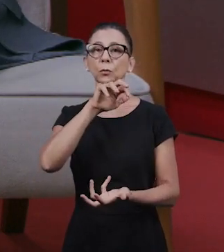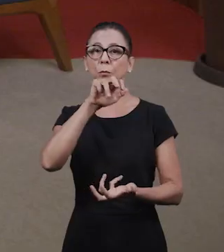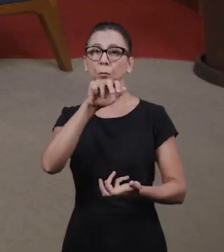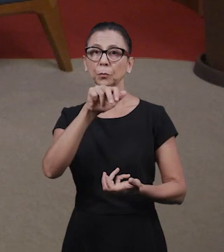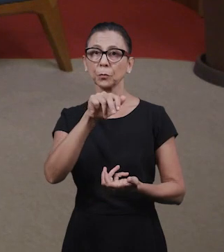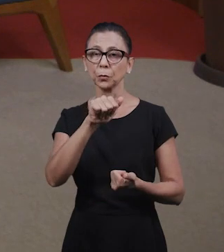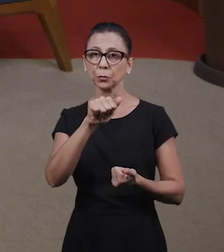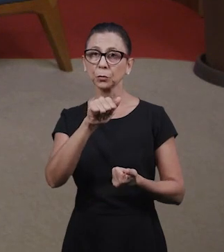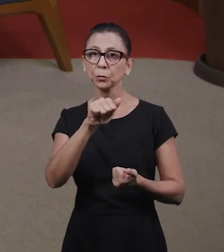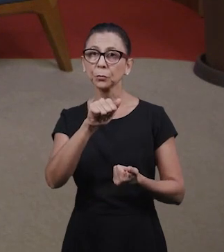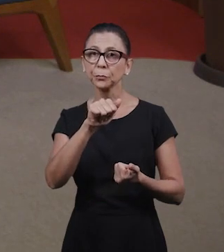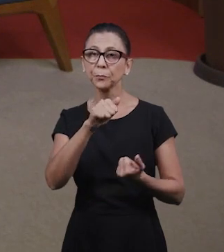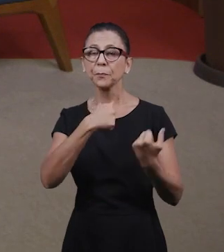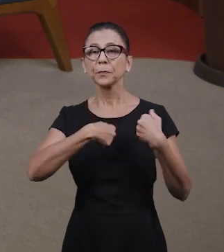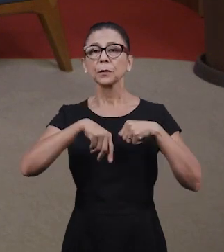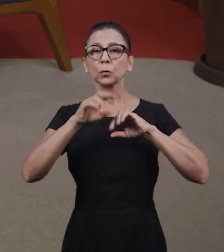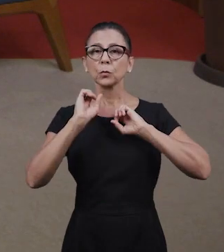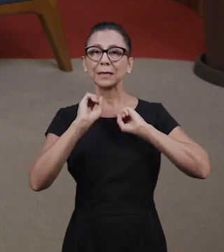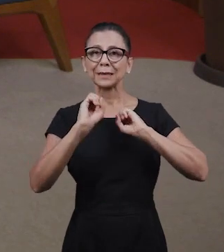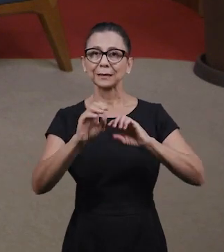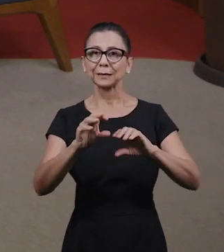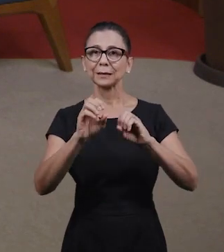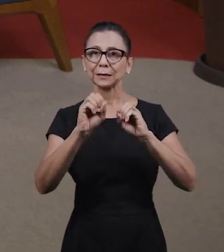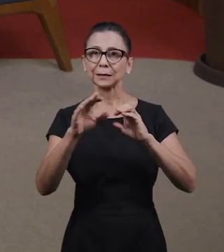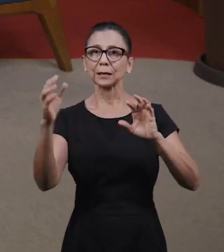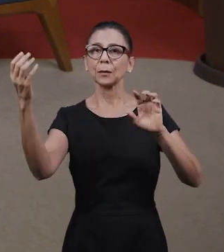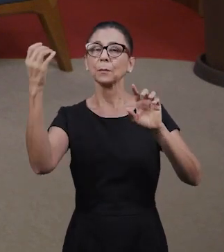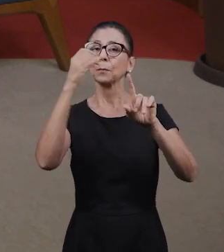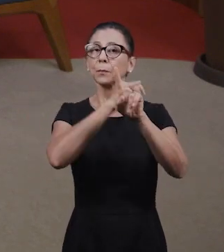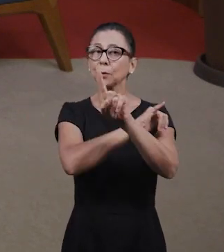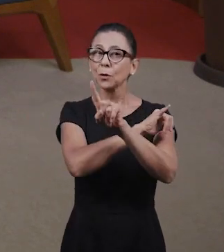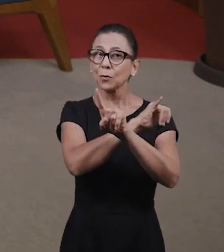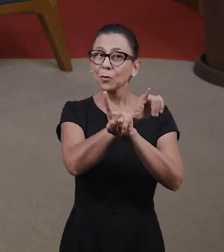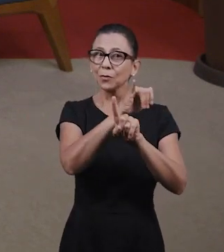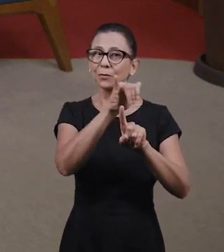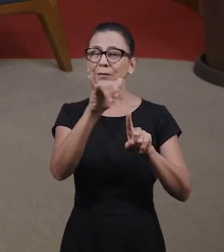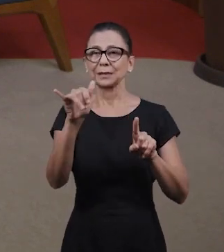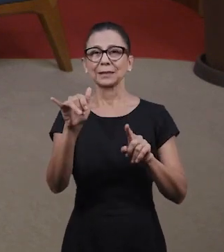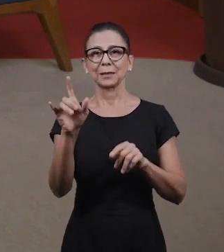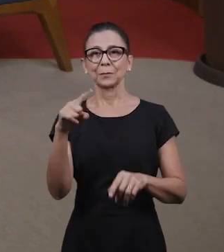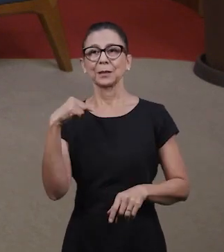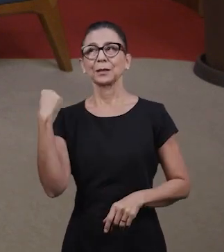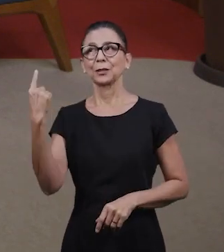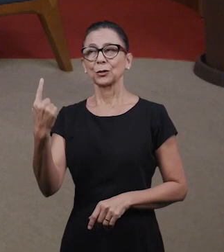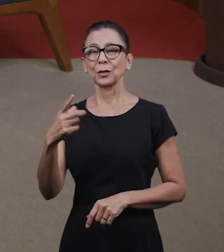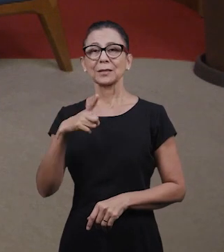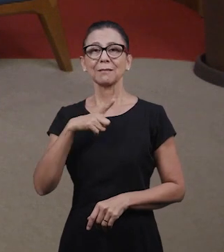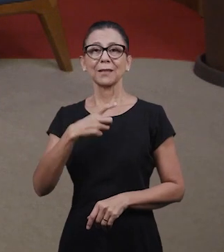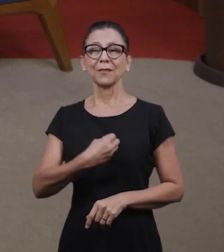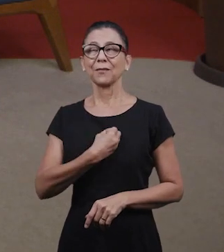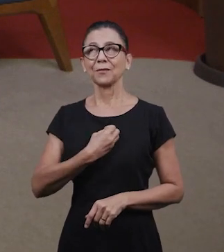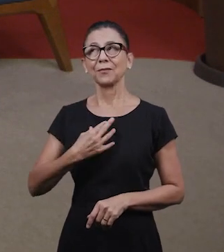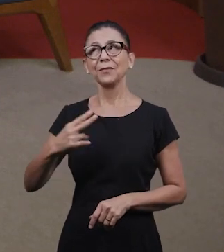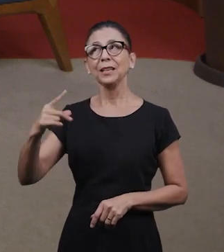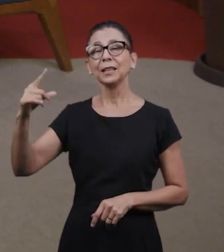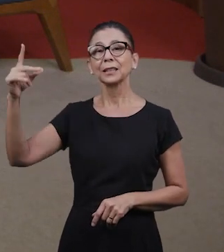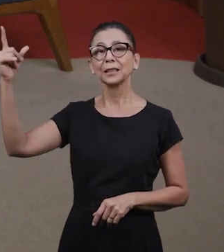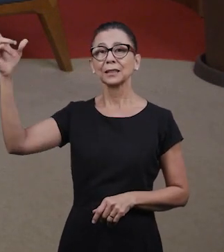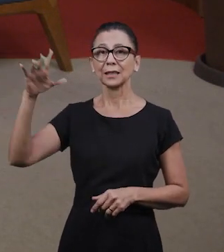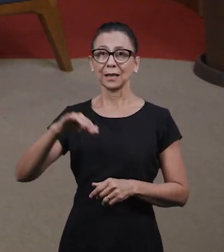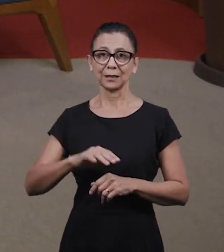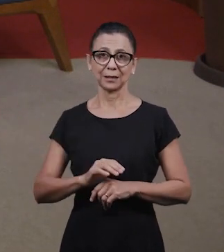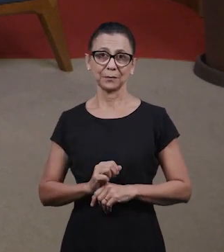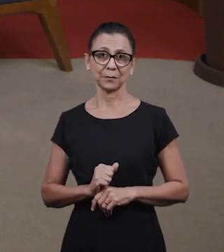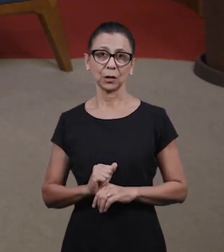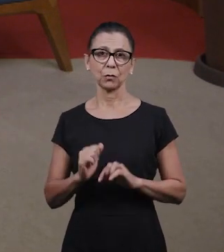nous enseigner, nous apporter toute la connaissance prophétique afin que nous puissions avoir la vie éternelle. La vie éternelle s'adresse à nous. Jésus ne parle pas